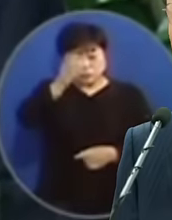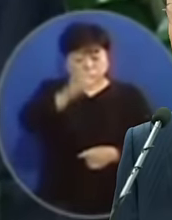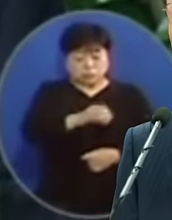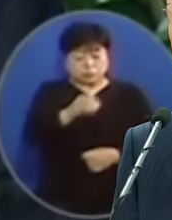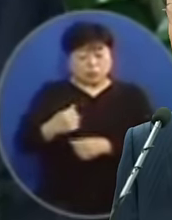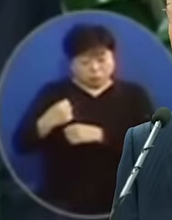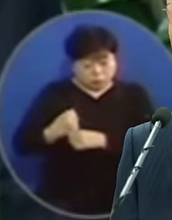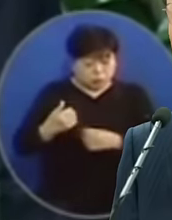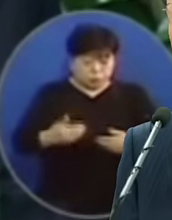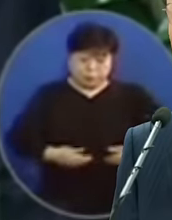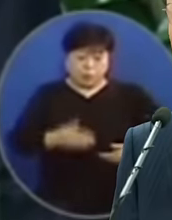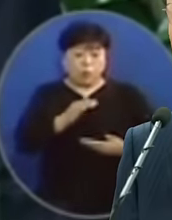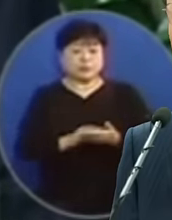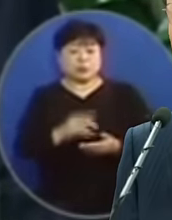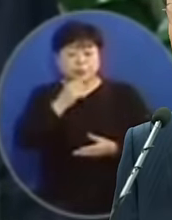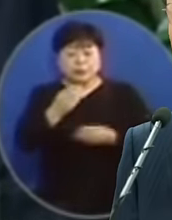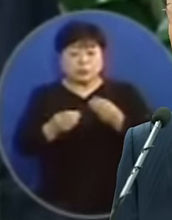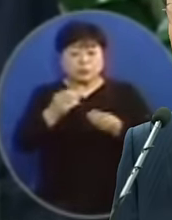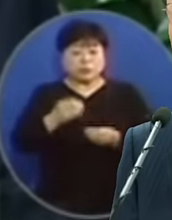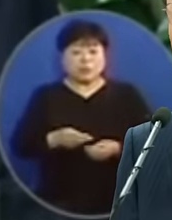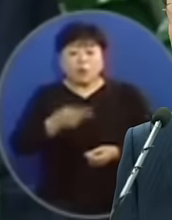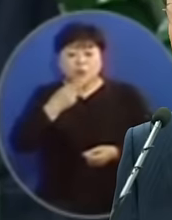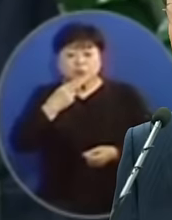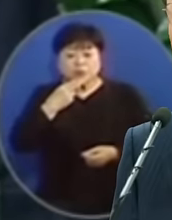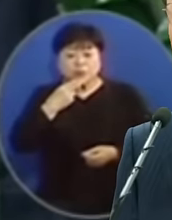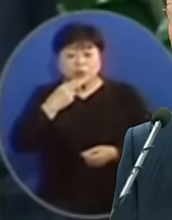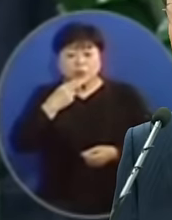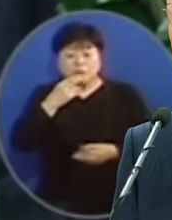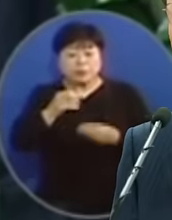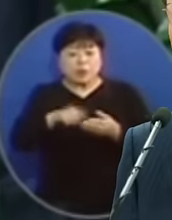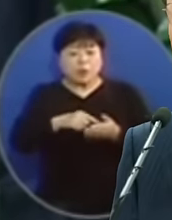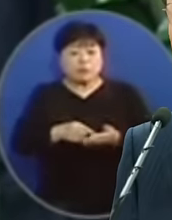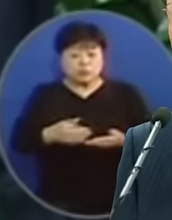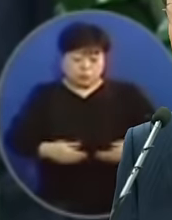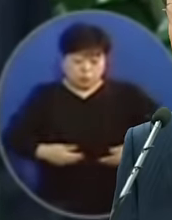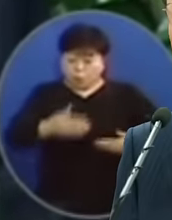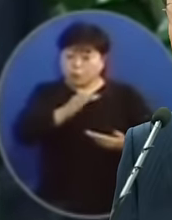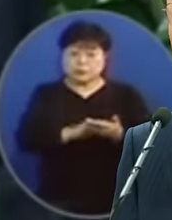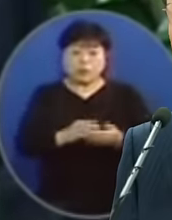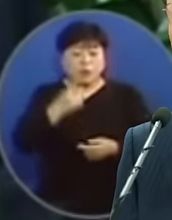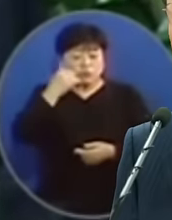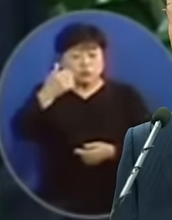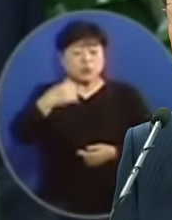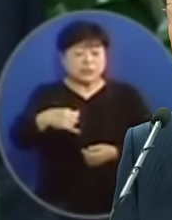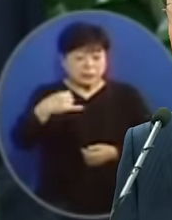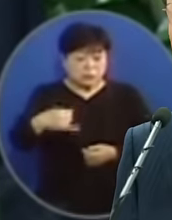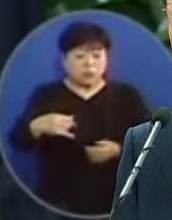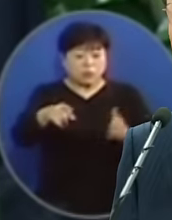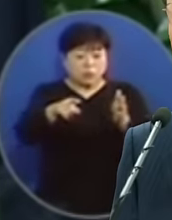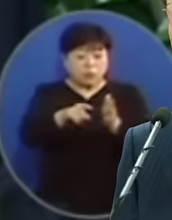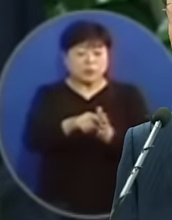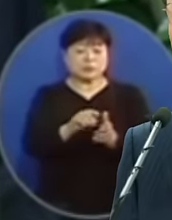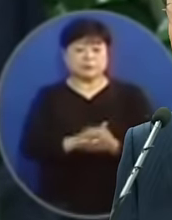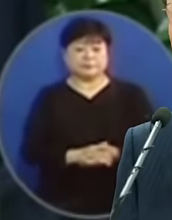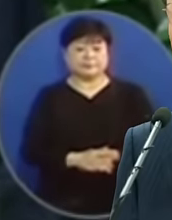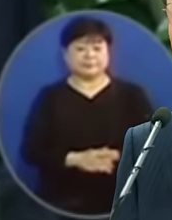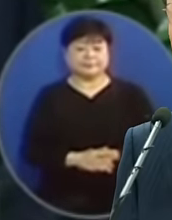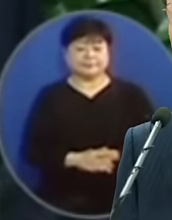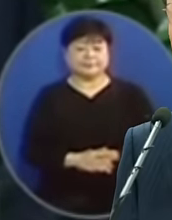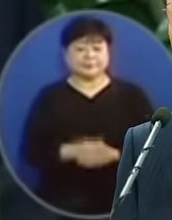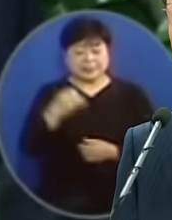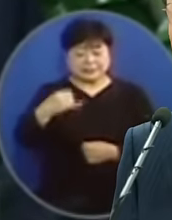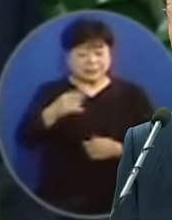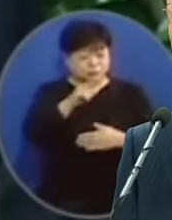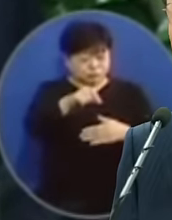걸머질 필요가 있느냐. 빚이 없는데 왜 빚 갚아줄 필요가 있느냐. 부모가 자식을 여러 명 거느리고 있으면 그